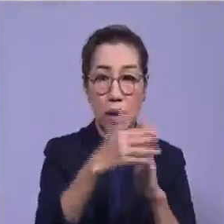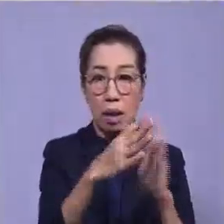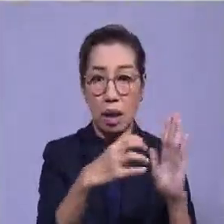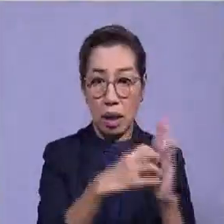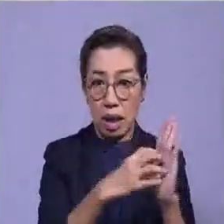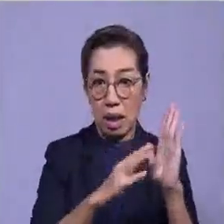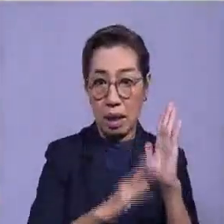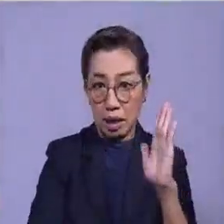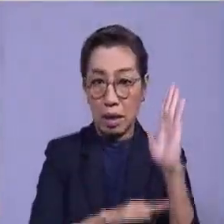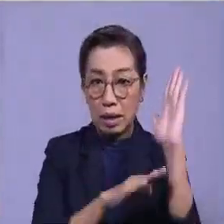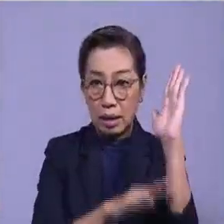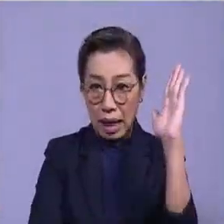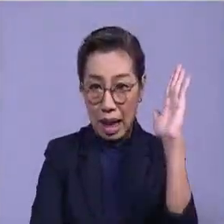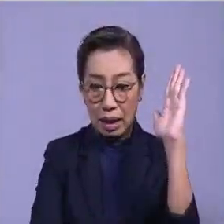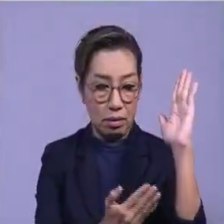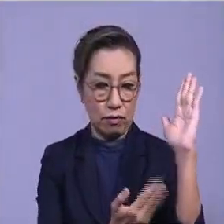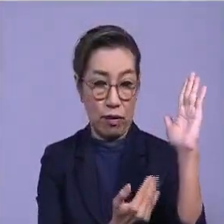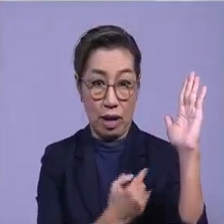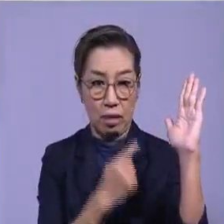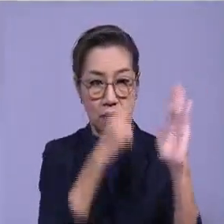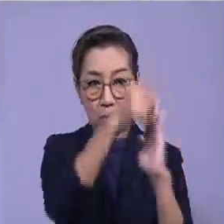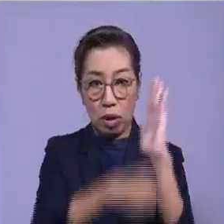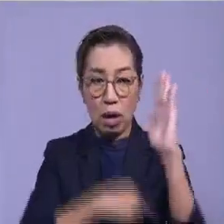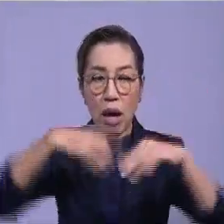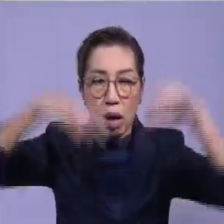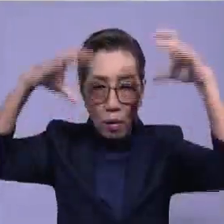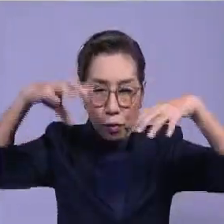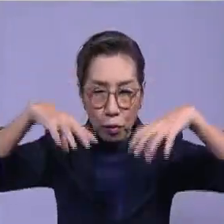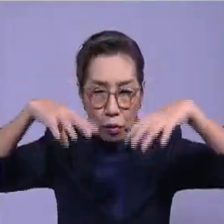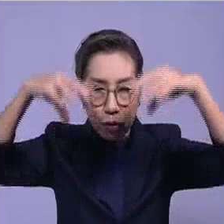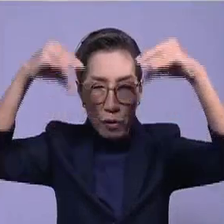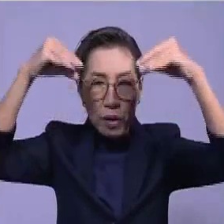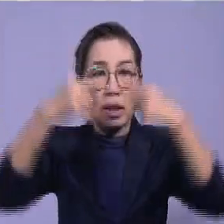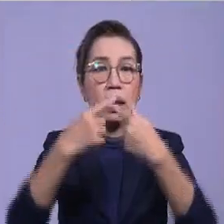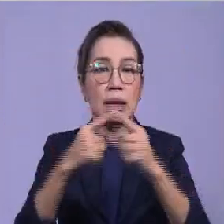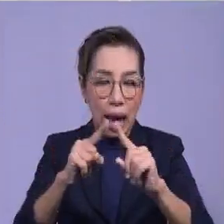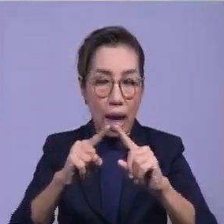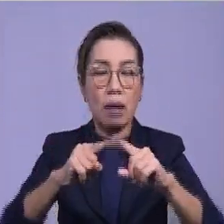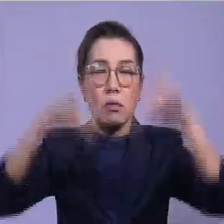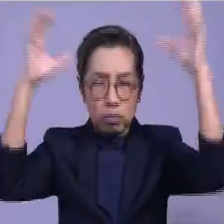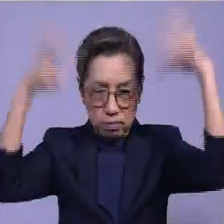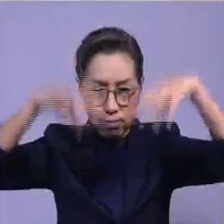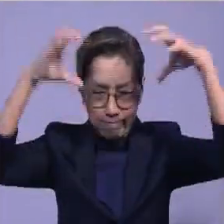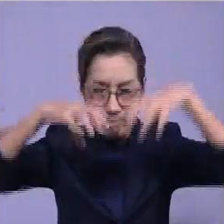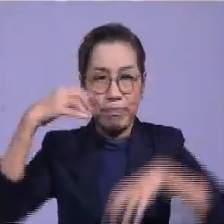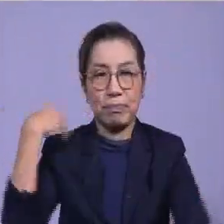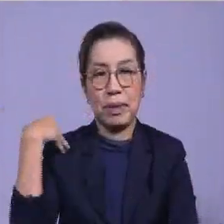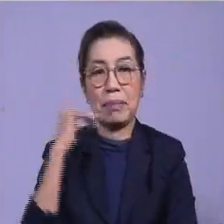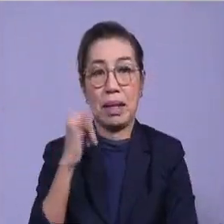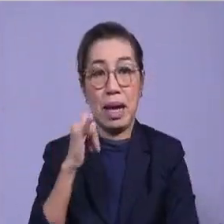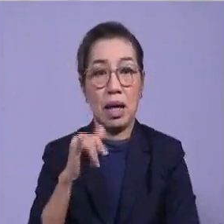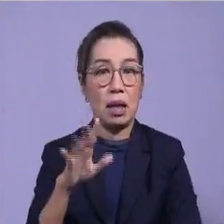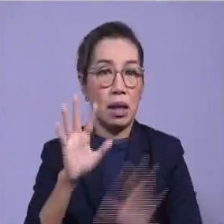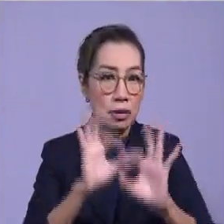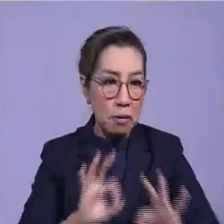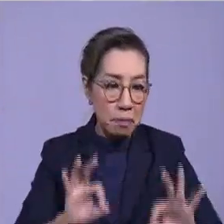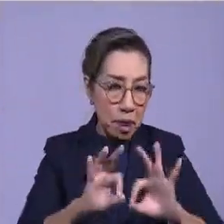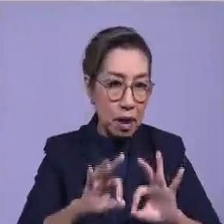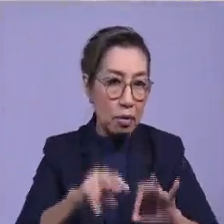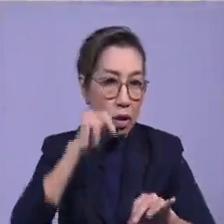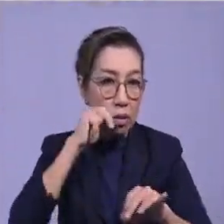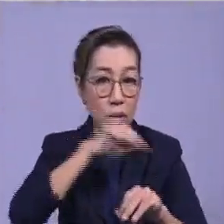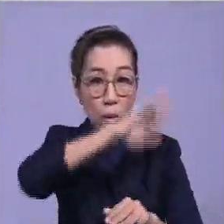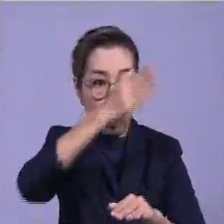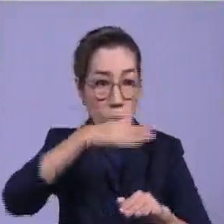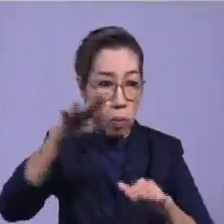กลางภาคตะวันออกและภาคใต้ฝั่งตะวันตกมีฝนลดลงนะคะแต่ว่าก็ยังคงมีฝนตกหนักบางแห่งโดยพื้นที่ที่เสียงน้ำหลาก